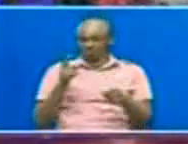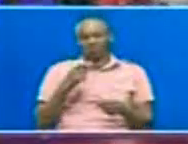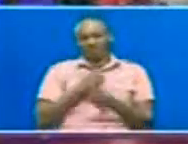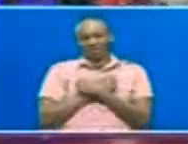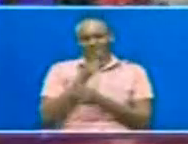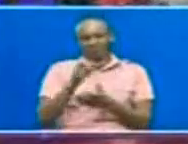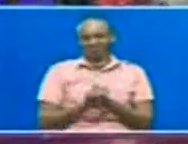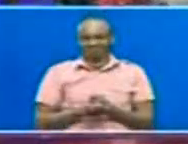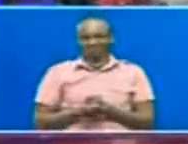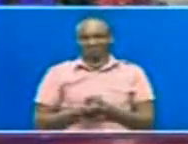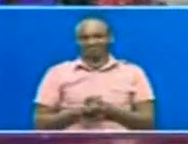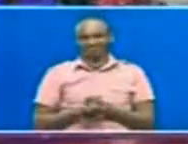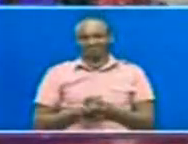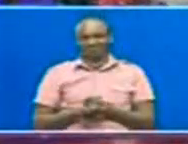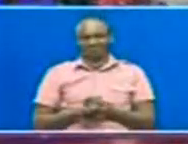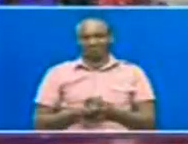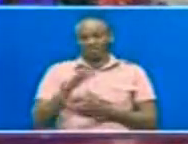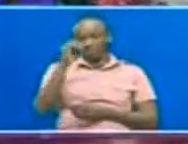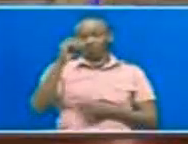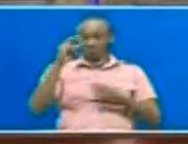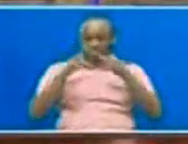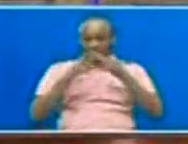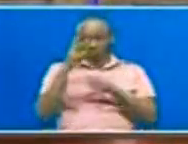Joe. Yes. We love you. Yeah.